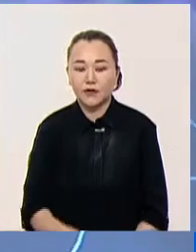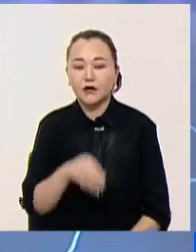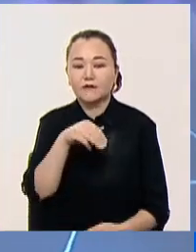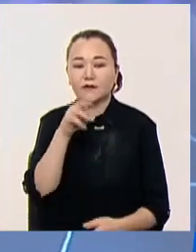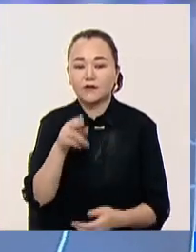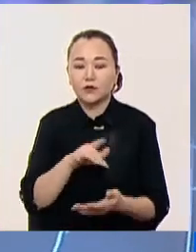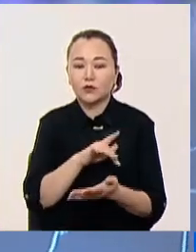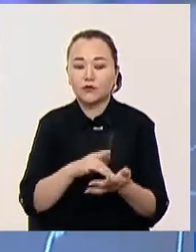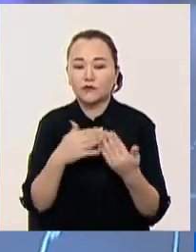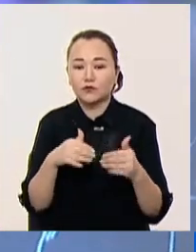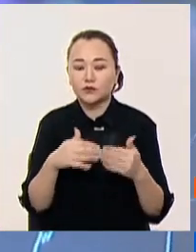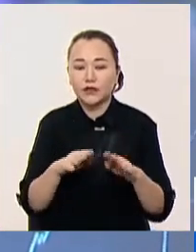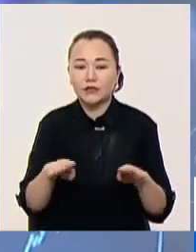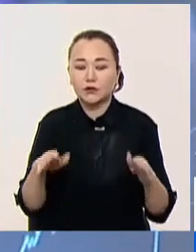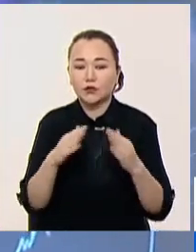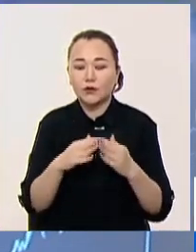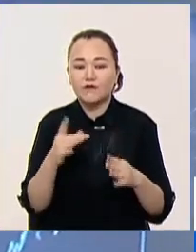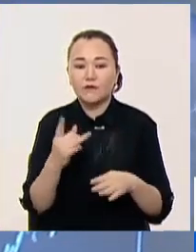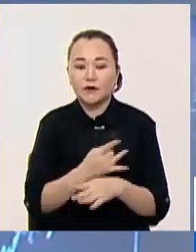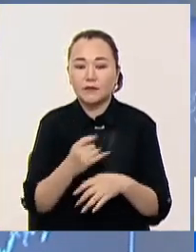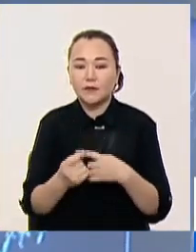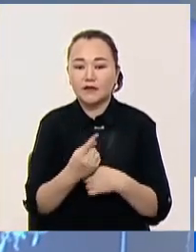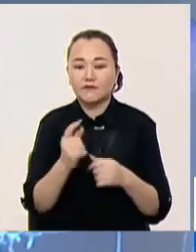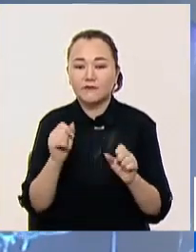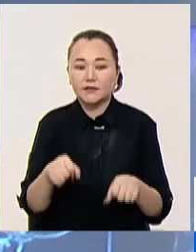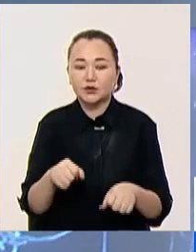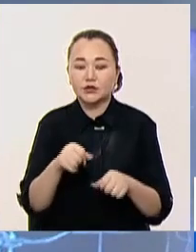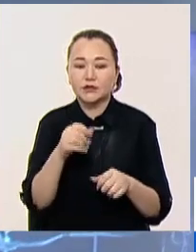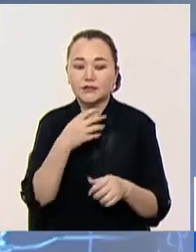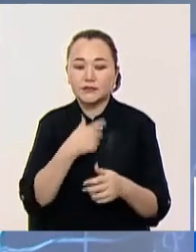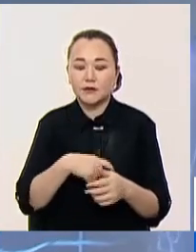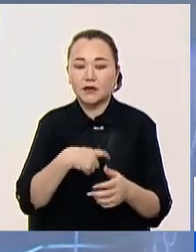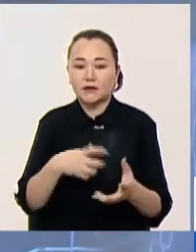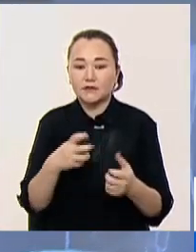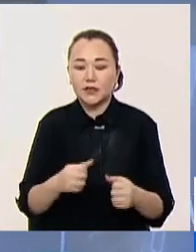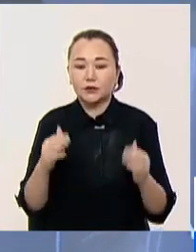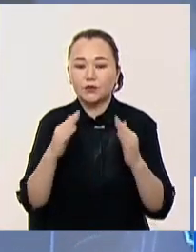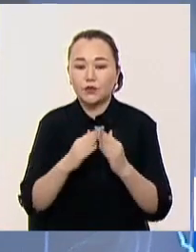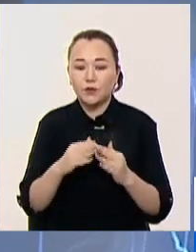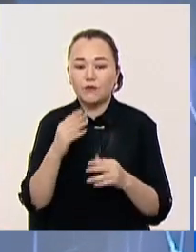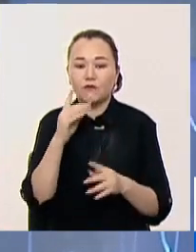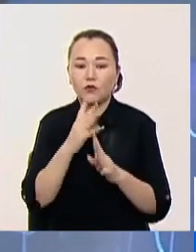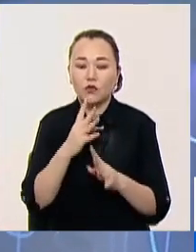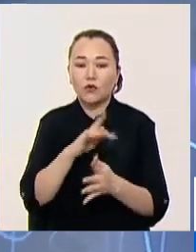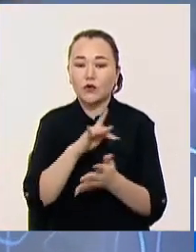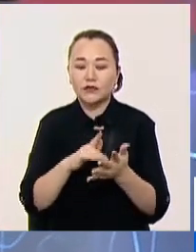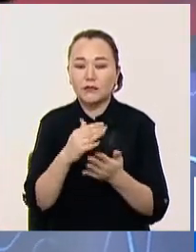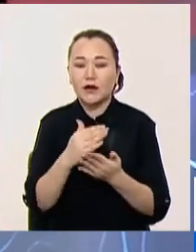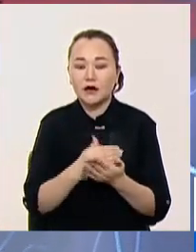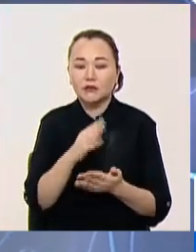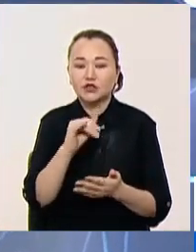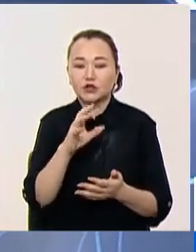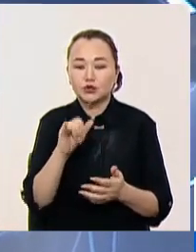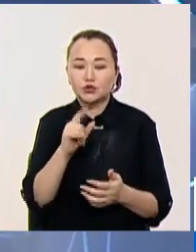В Талдыкургане выпускников детских домов впервые появилась возможность обзавестись собственным жильем. В городе запустили программу «Жеты